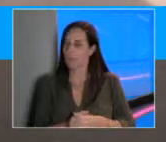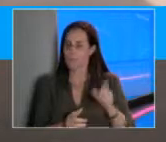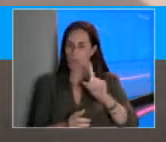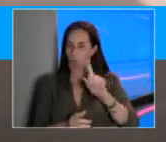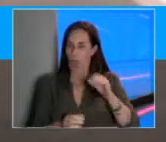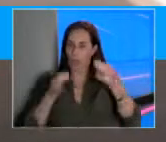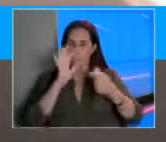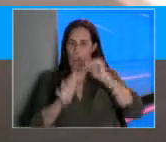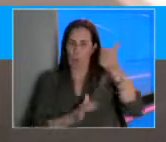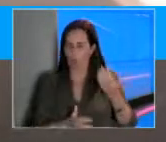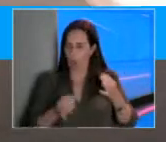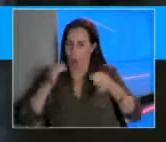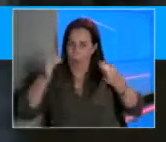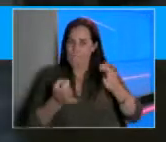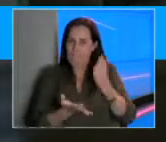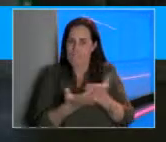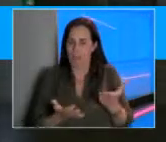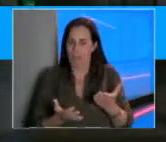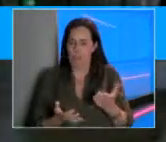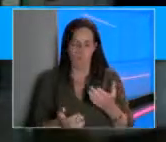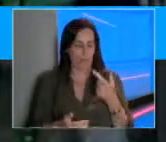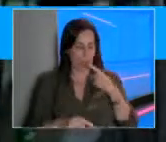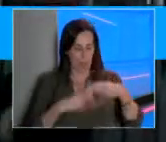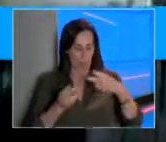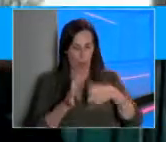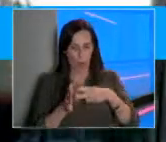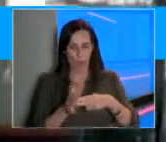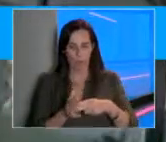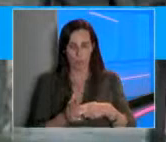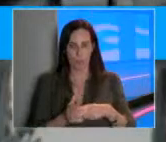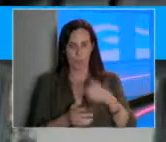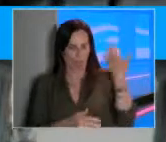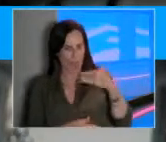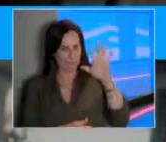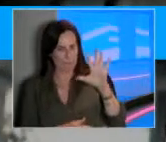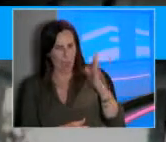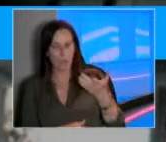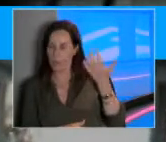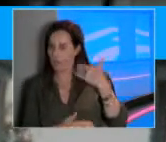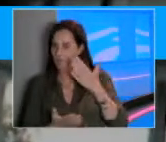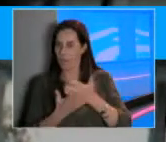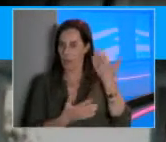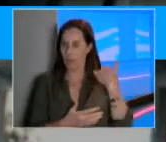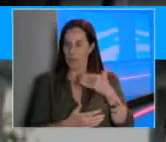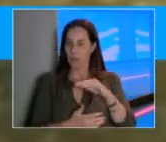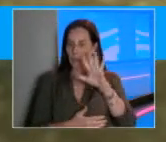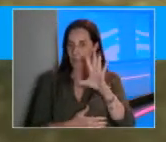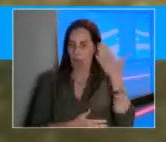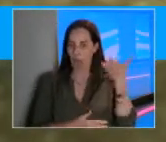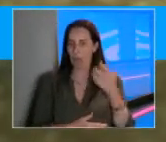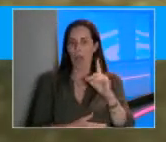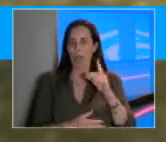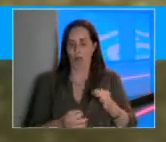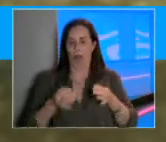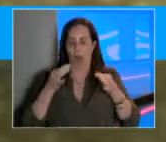ראשונה. הפעם הראשונה שקבעו את החזרה של הרכבת, אמנם במגבלות מסוימות, בדיוק, היה כבר אחרי אמצע מאי,